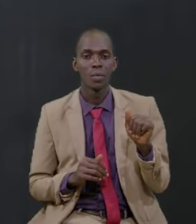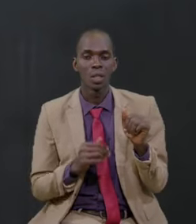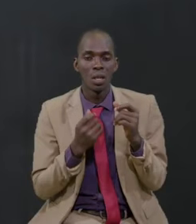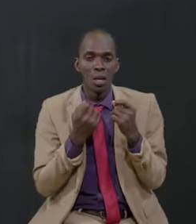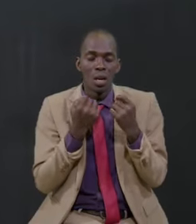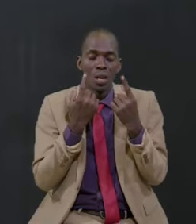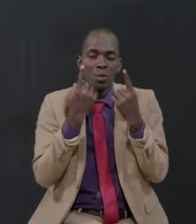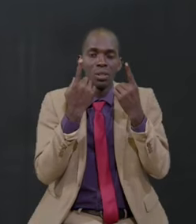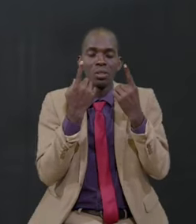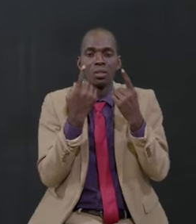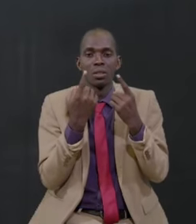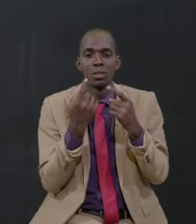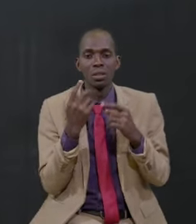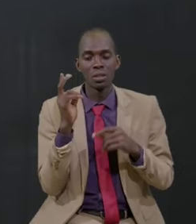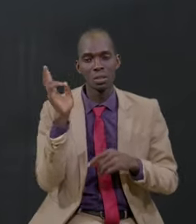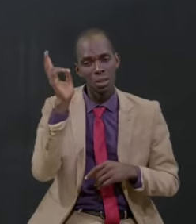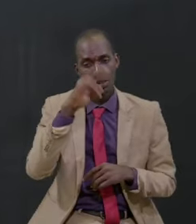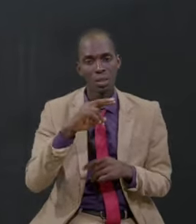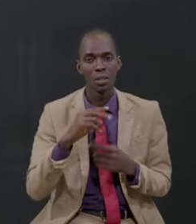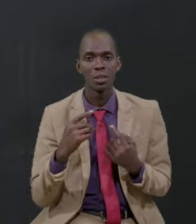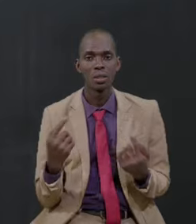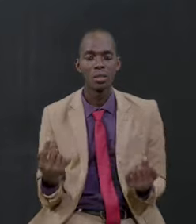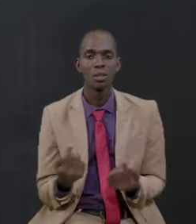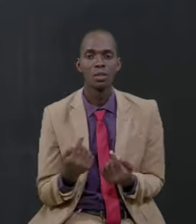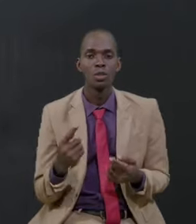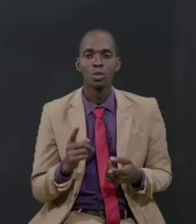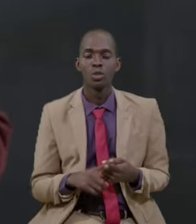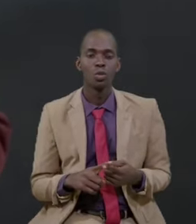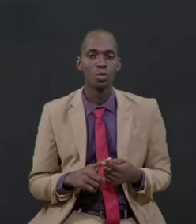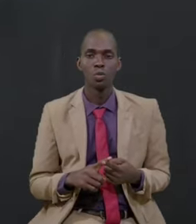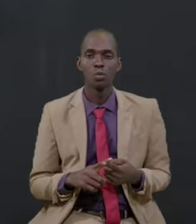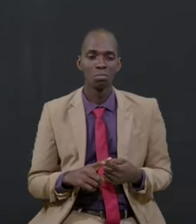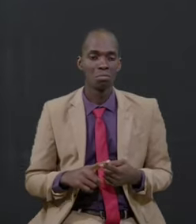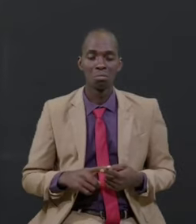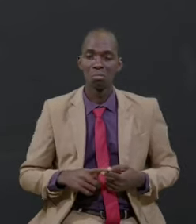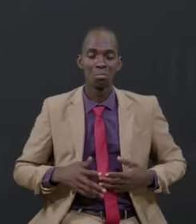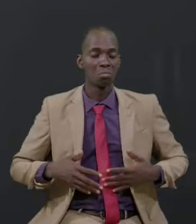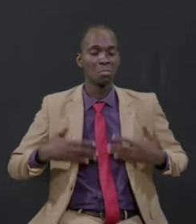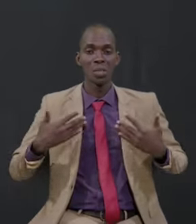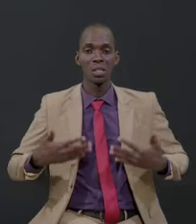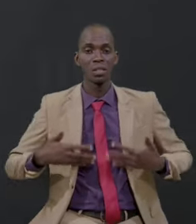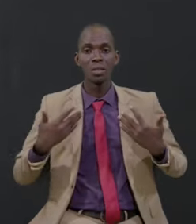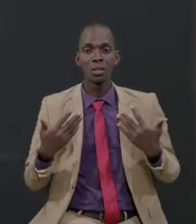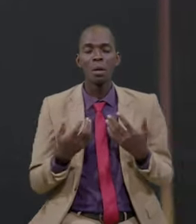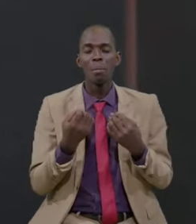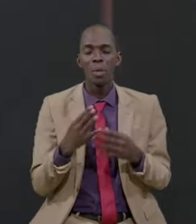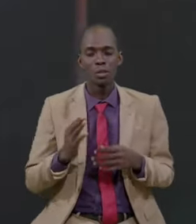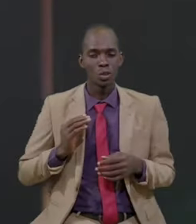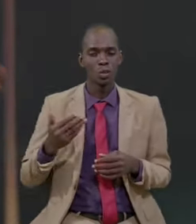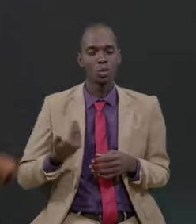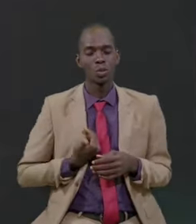Réveillez les saints négligents à la vie. Réveillez les saints négligents. Beaucoup d'âmes dorment. Christ est